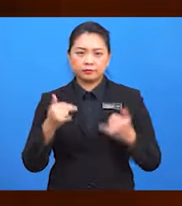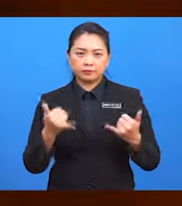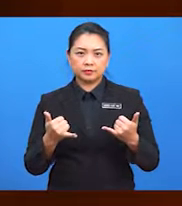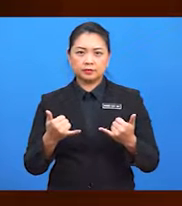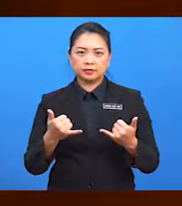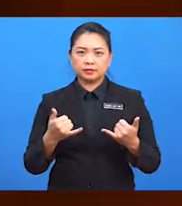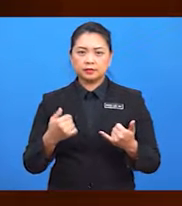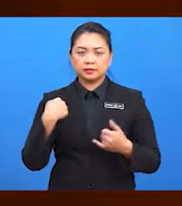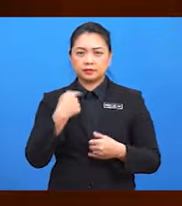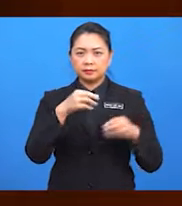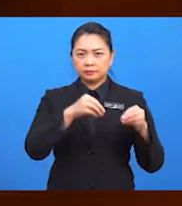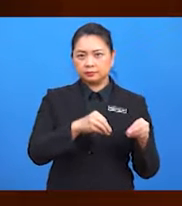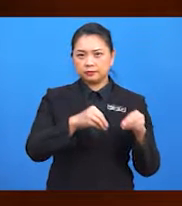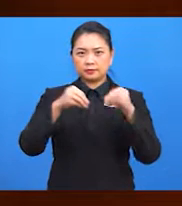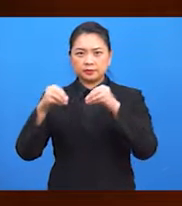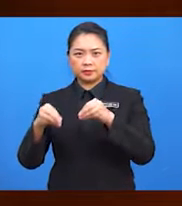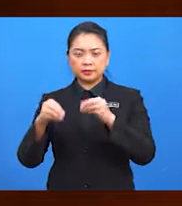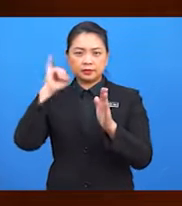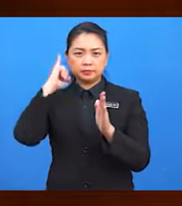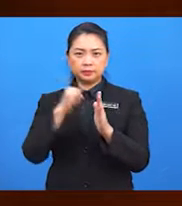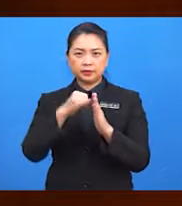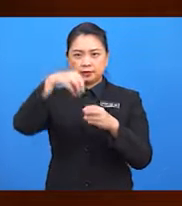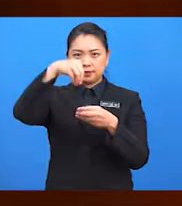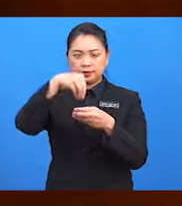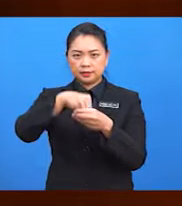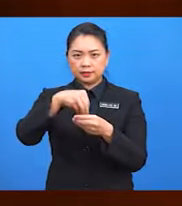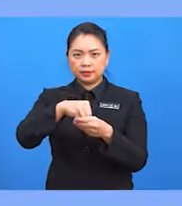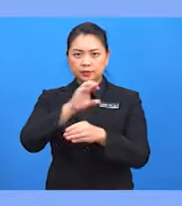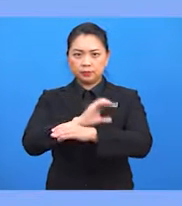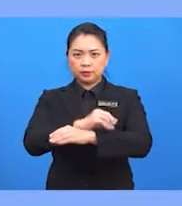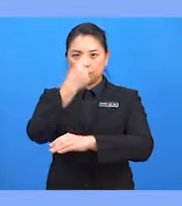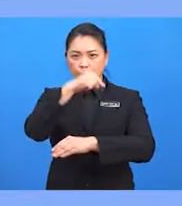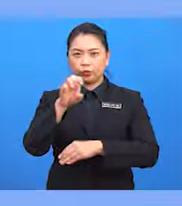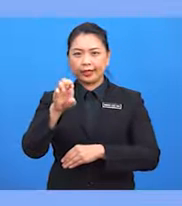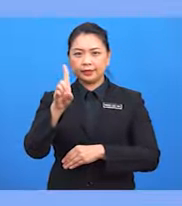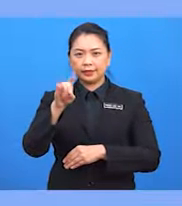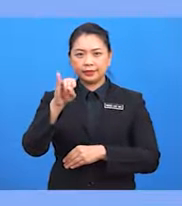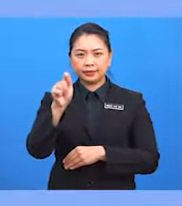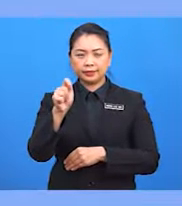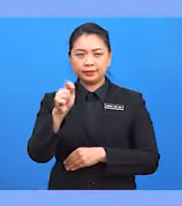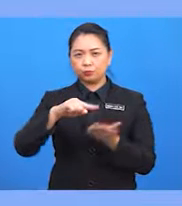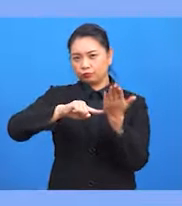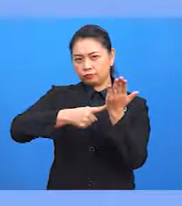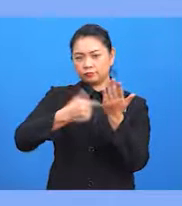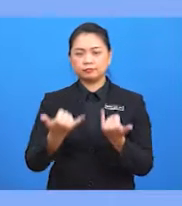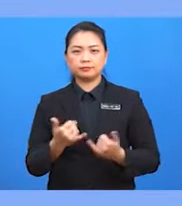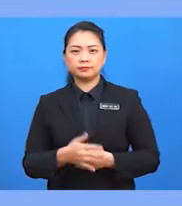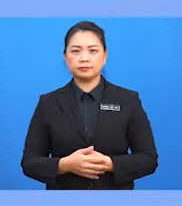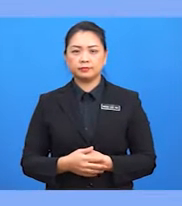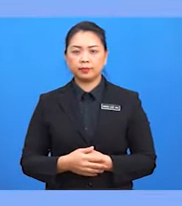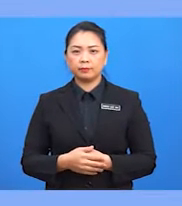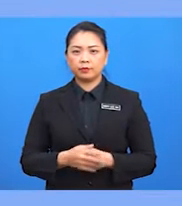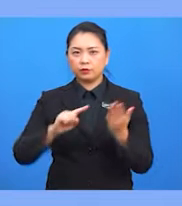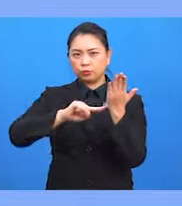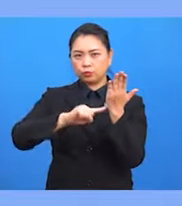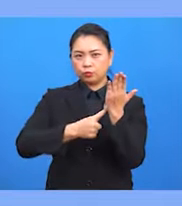Sekarang, kita pindahkan image yang telah ditangkap ke dalam komputer untuk diedit. Jom, kita mulakan sekarang. Kita mulakan